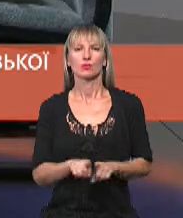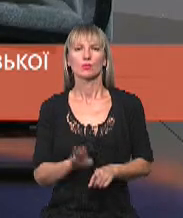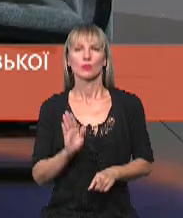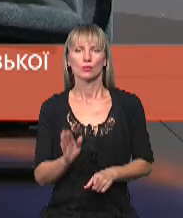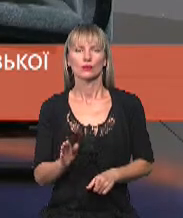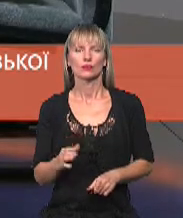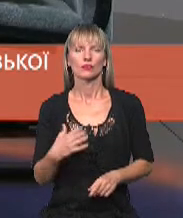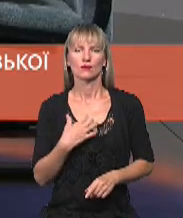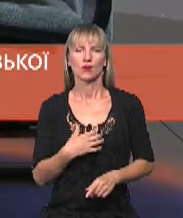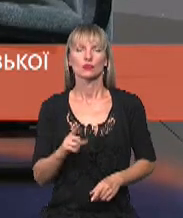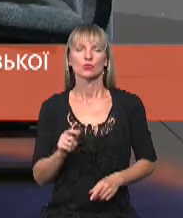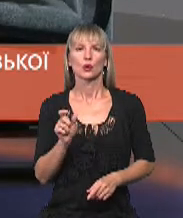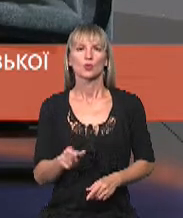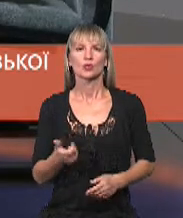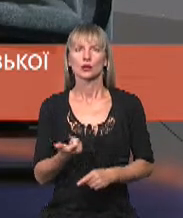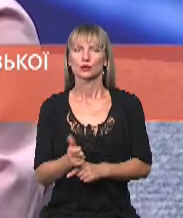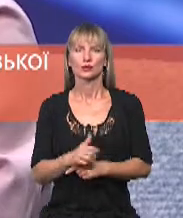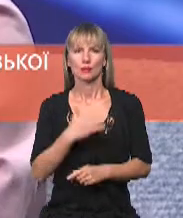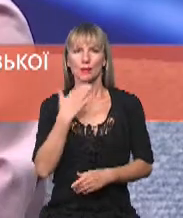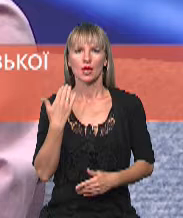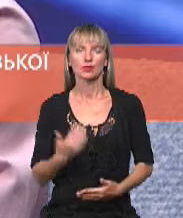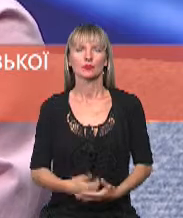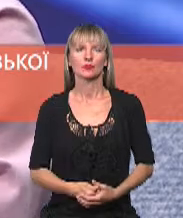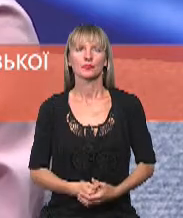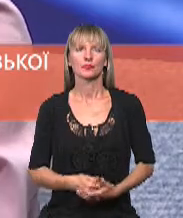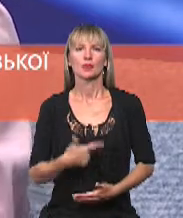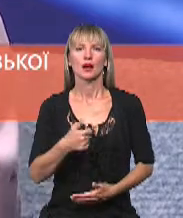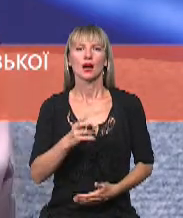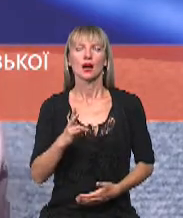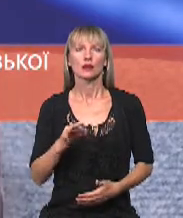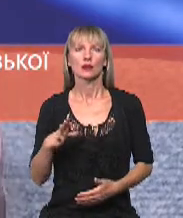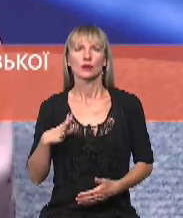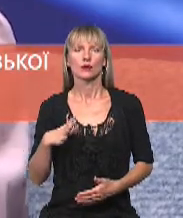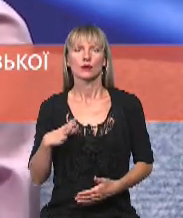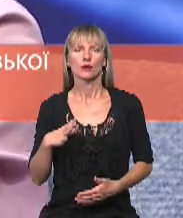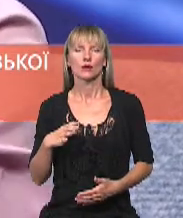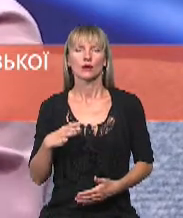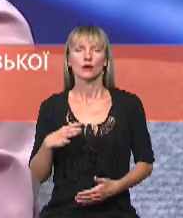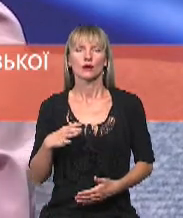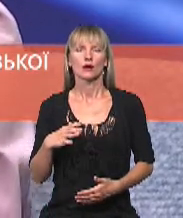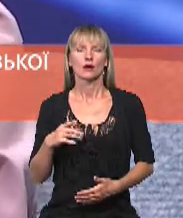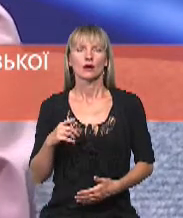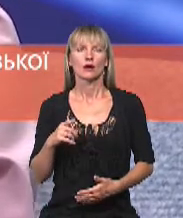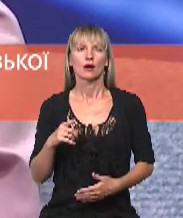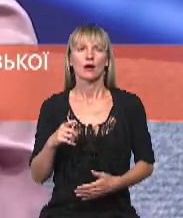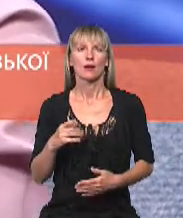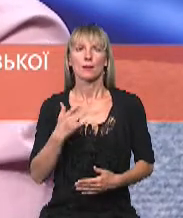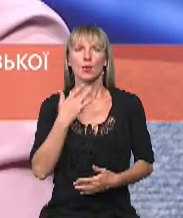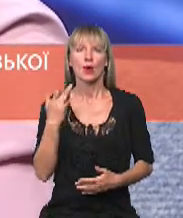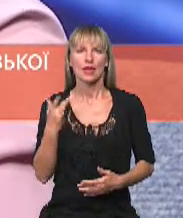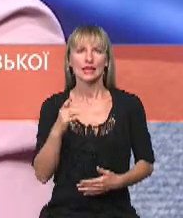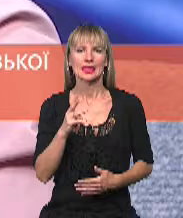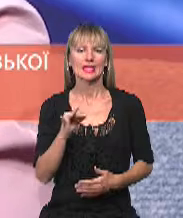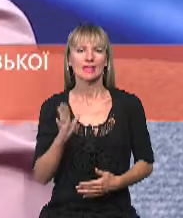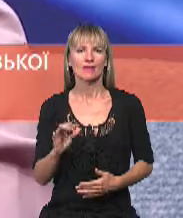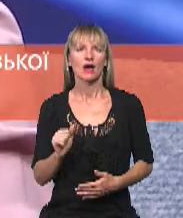будуть в пріоритетах, тому що людей дуже багато. Гарно зауважила зміна політик, а не очільників. Бо, на